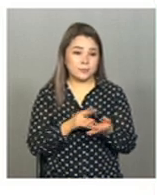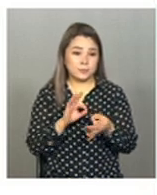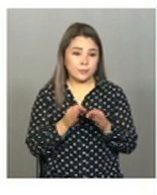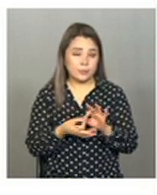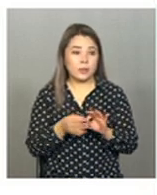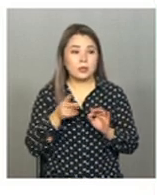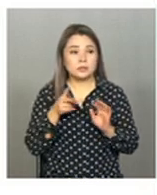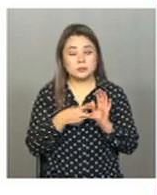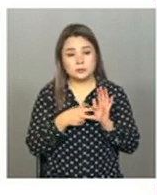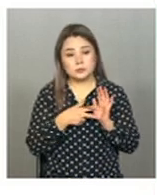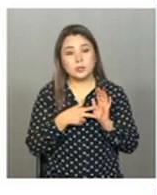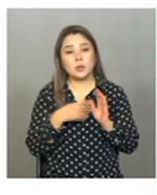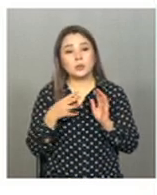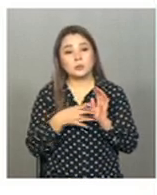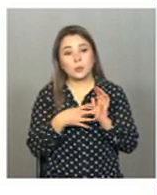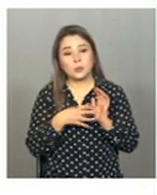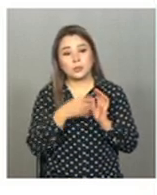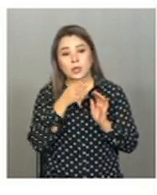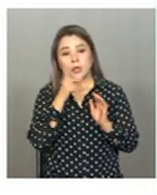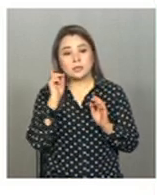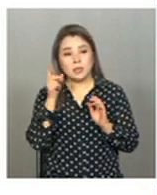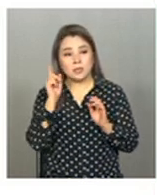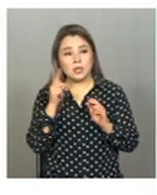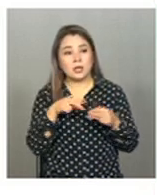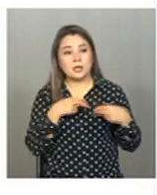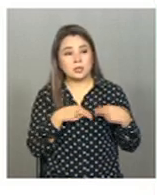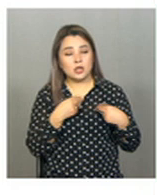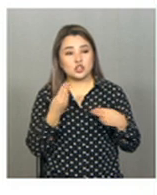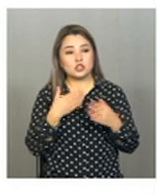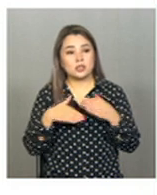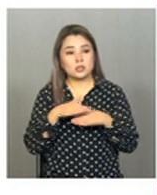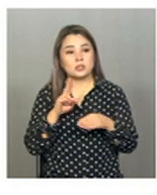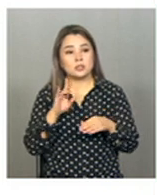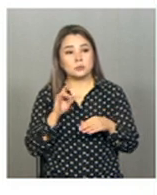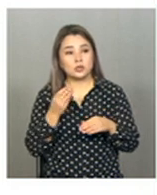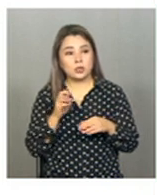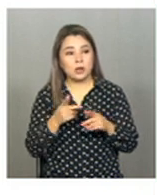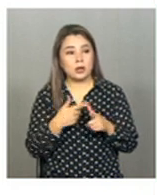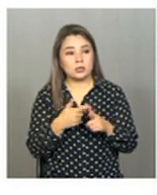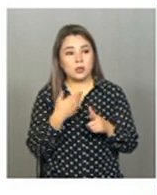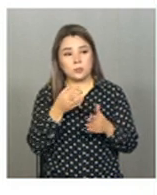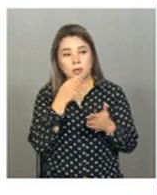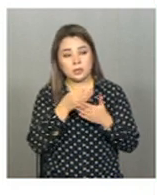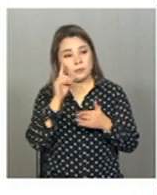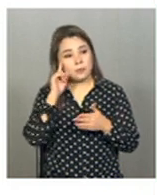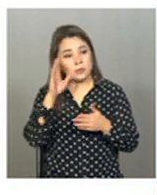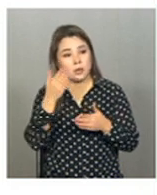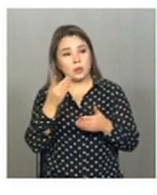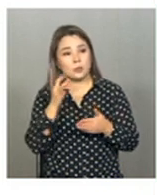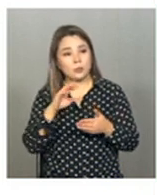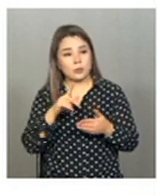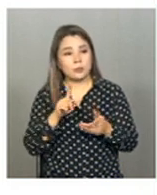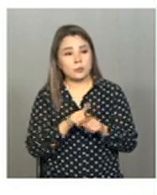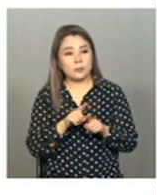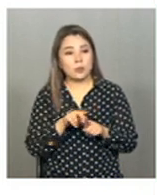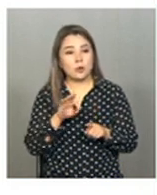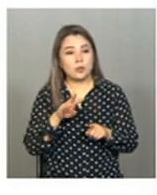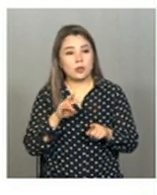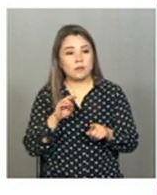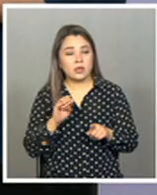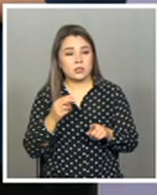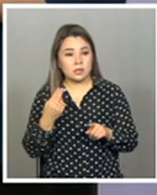8-9 ғасырлардағы еңбектерде шығыста Қыпшақ атауымен белгілі тайпалардың Русте Половецтер,